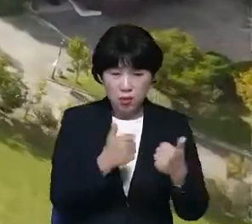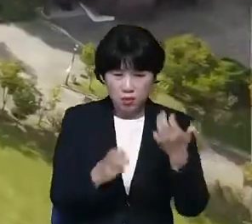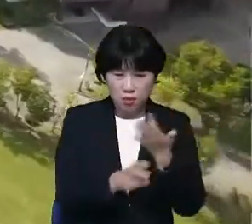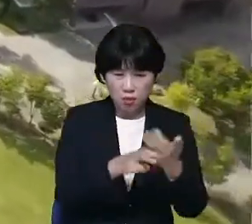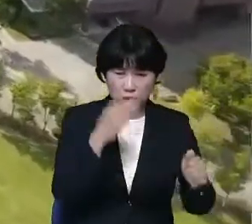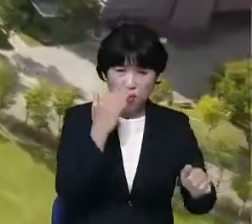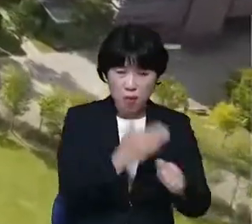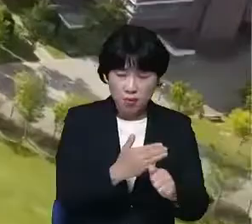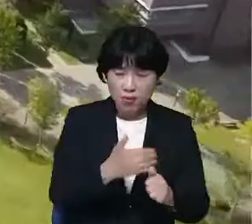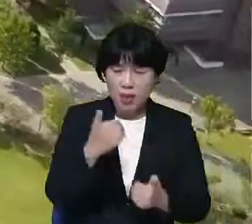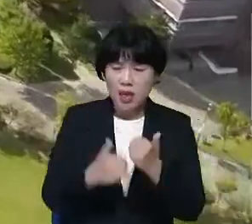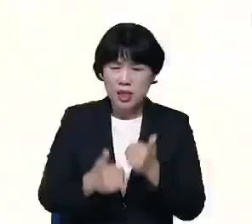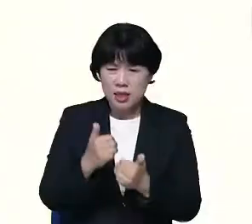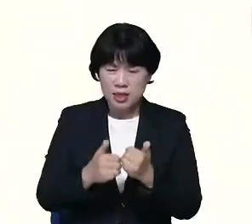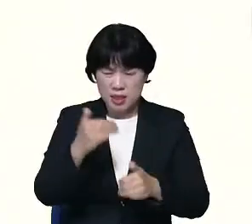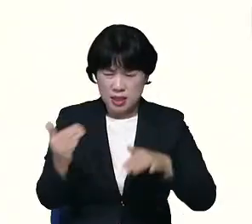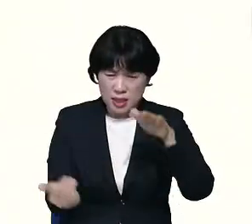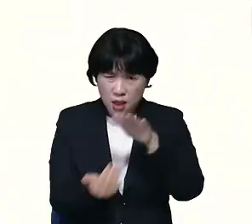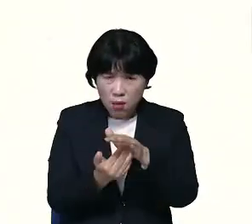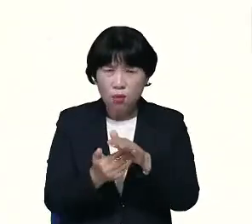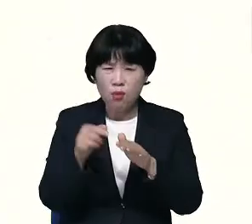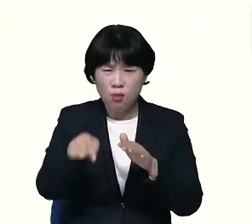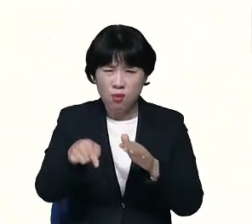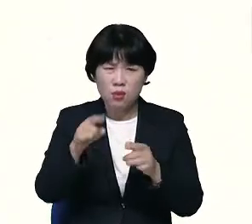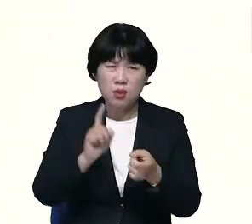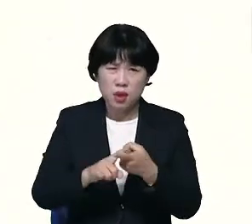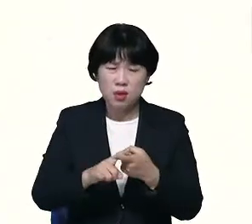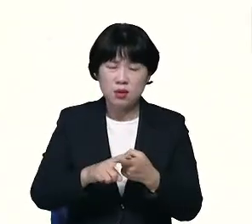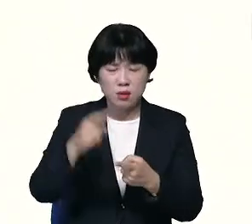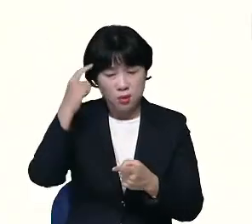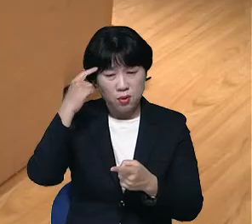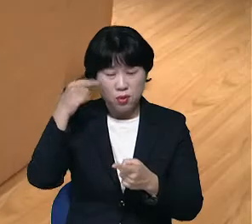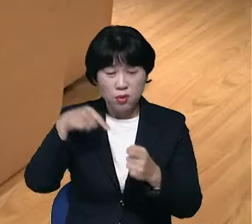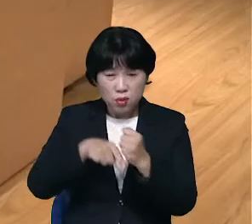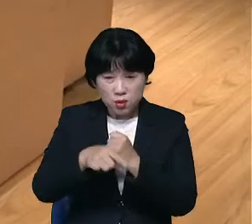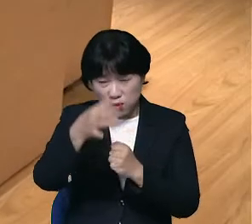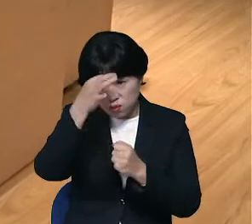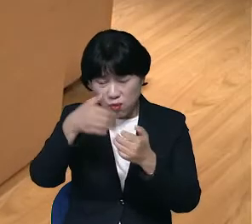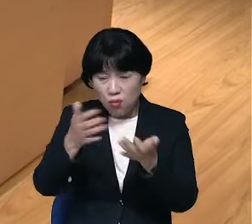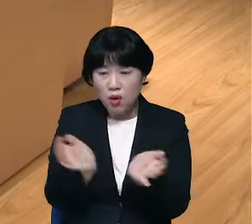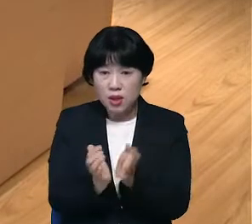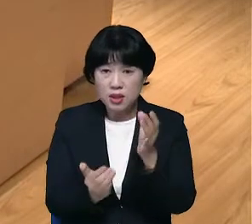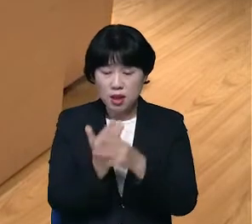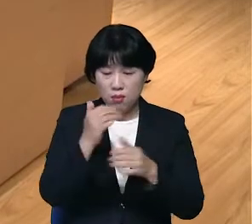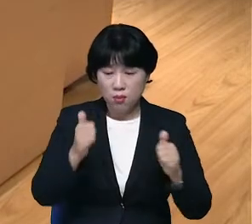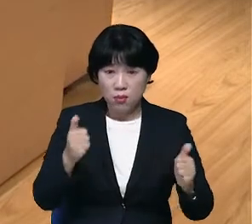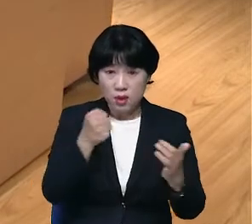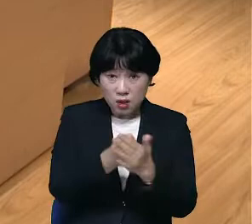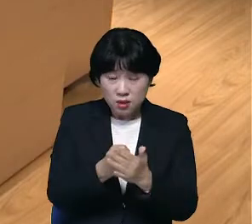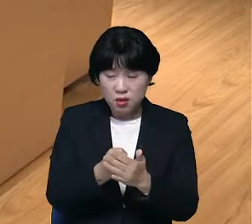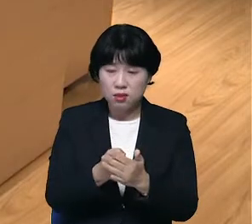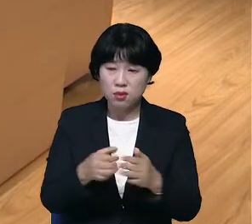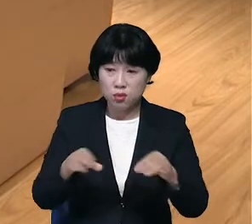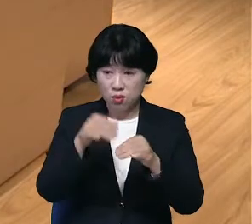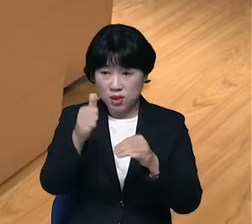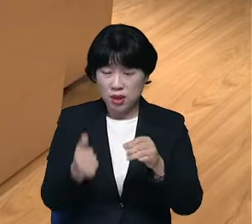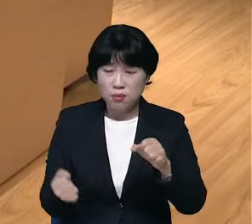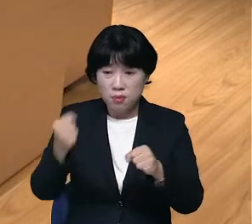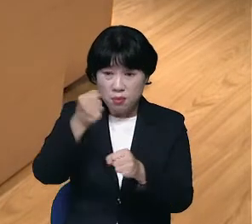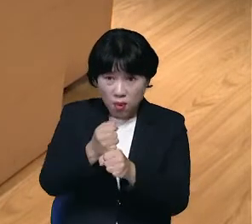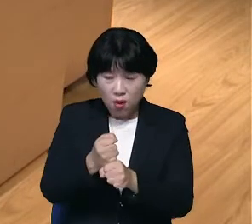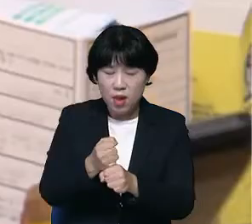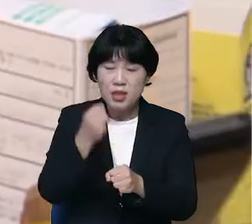갈등의 정점을 찍은 광주과기원 사태 법원의 결정으로 김 총장이 복귀하기 까지 석 달 려가